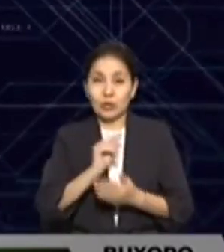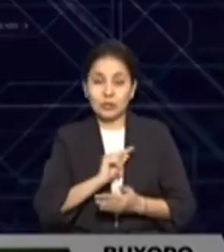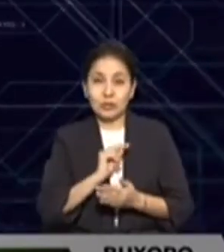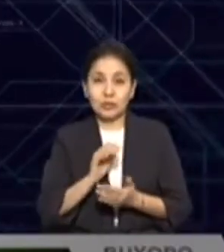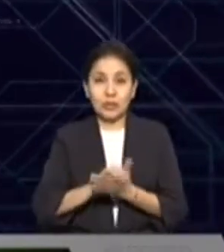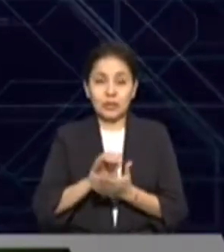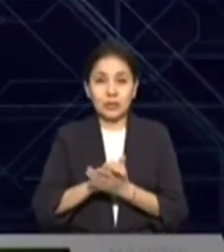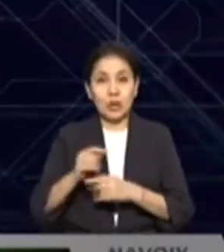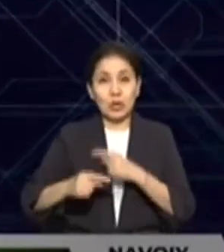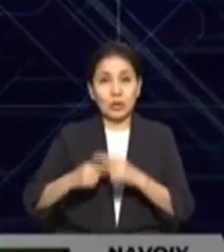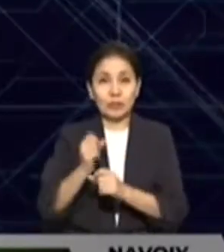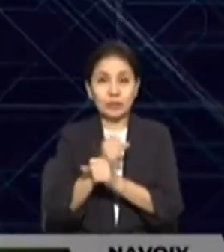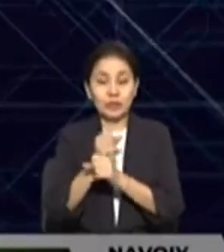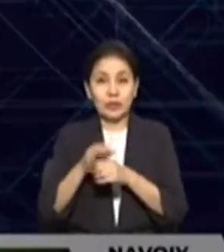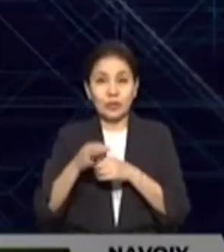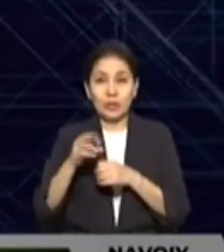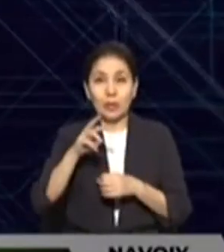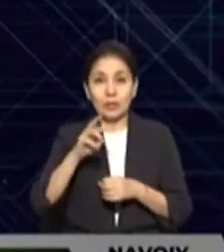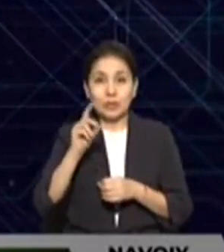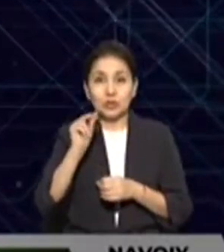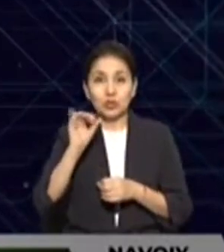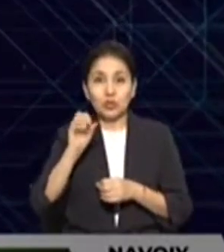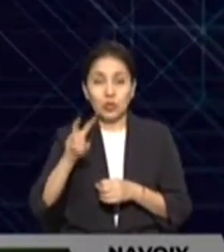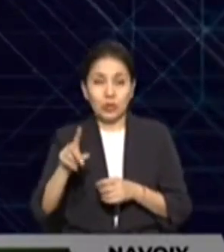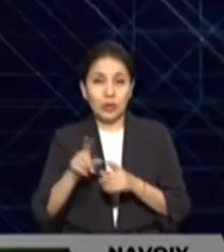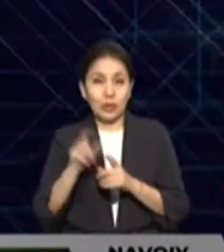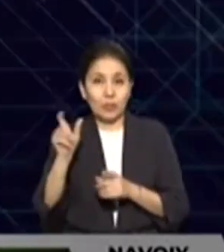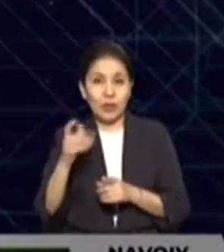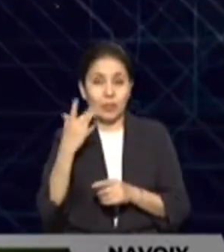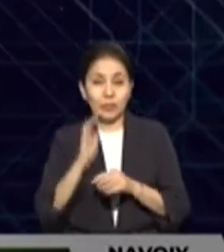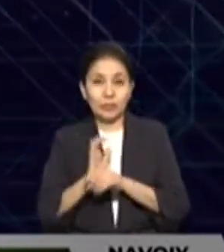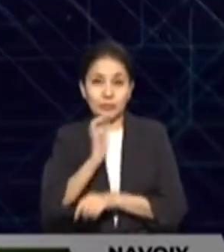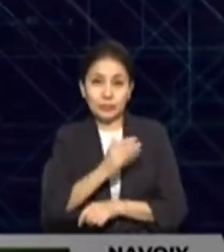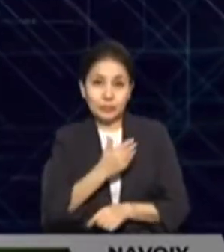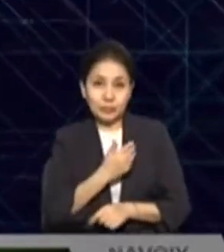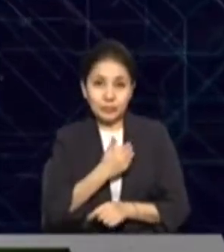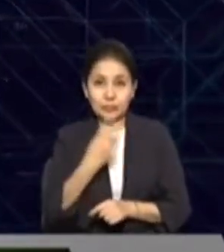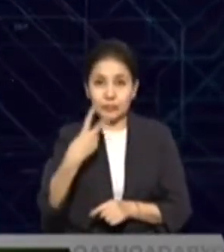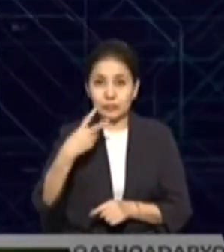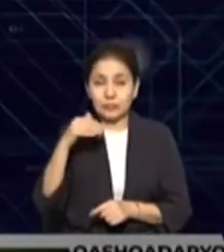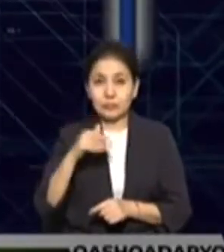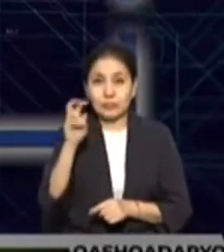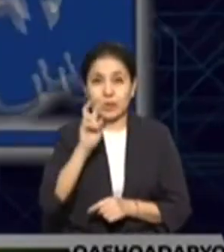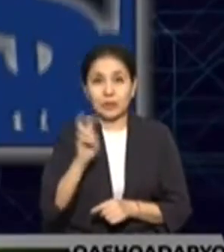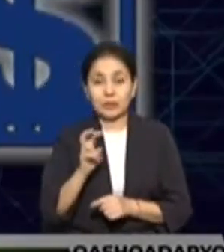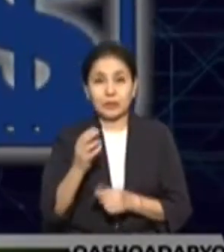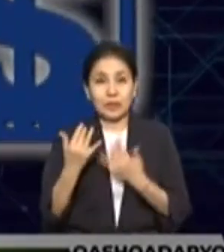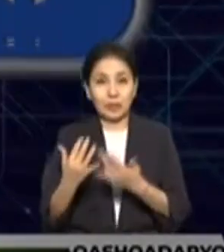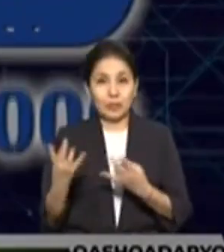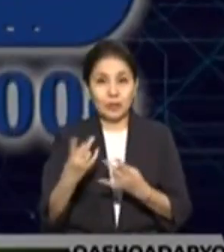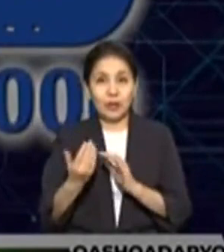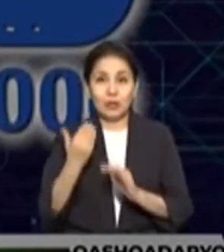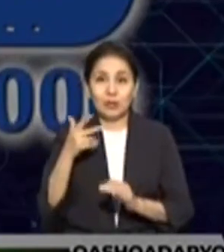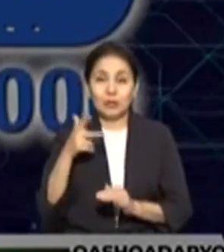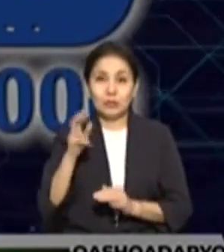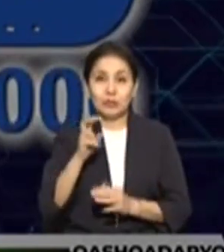ishlovchi tanishlari orqali Jizzax viloyatining Mirzacho'l tumanida yashovchi fuqaroni Amerikaga yuborish evaziga 20 ming AQSh dollari talab qilib, oldindan